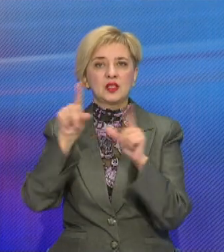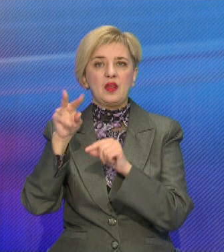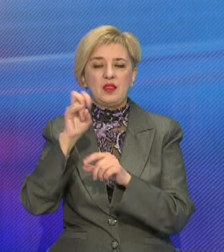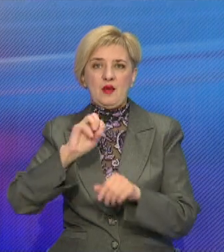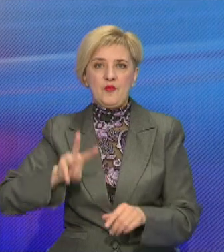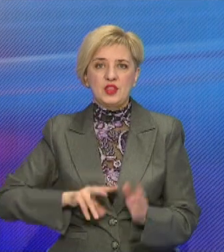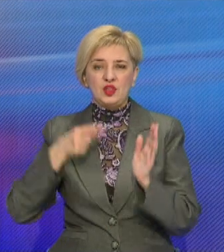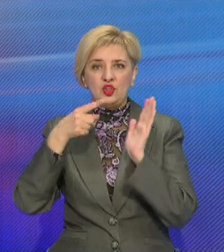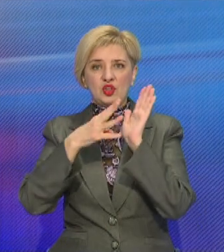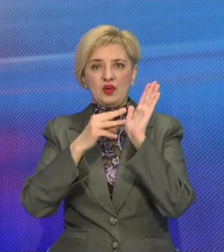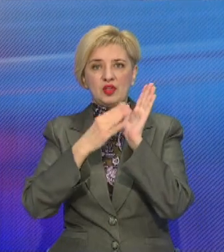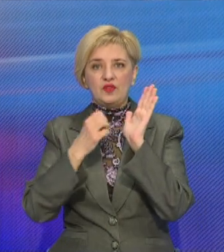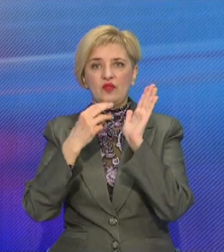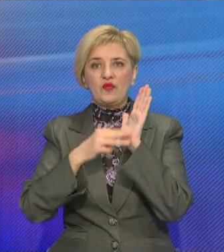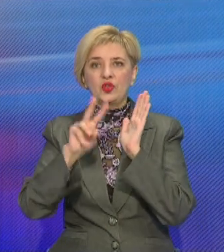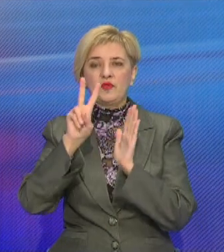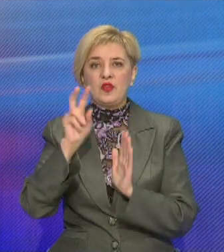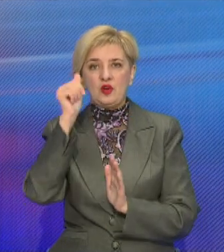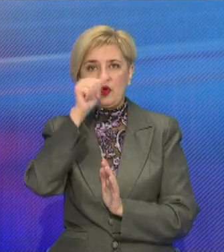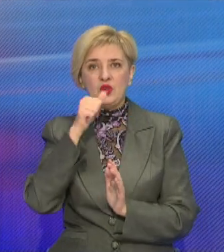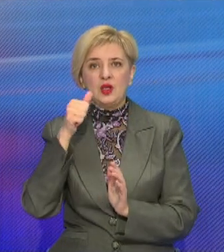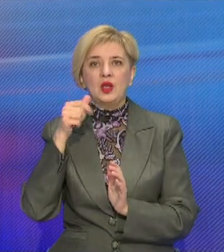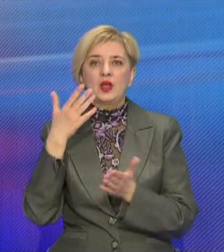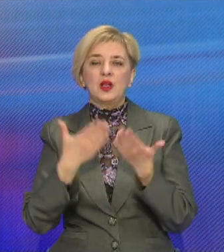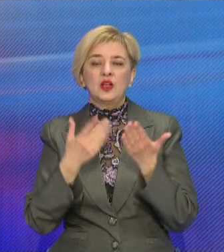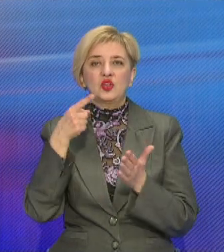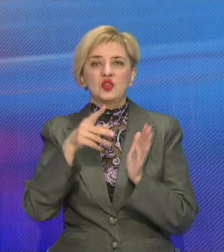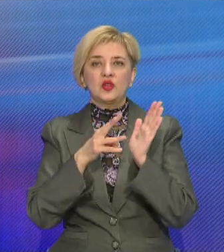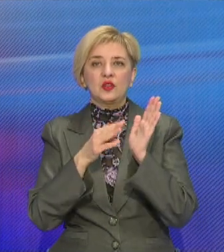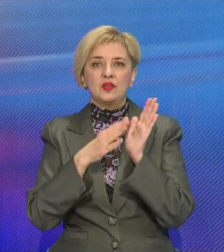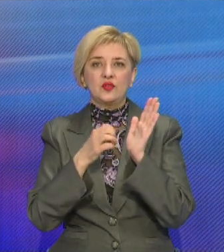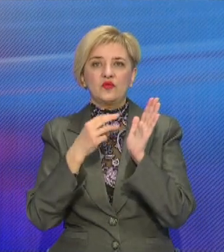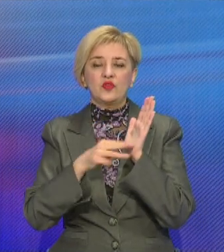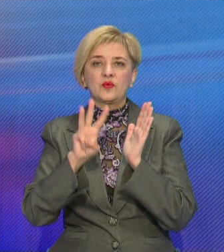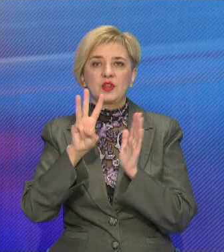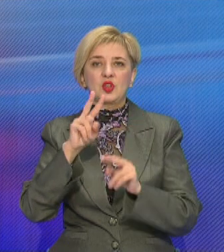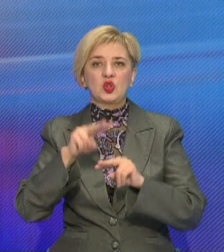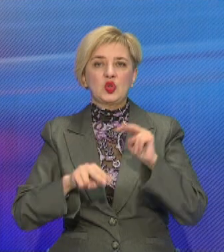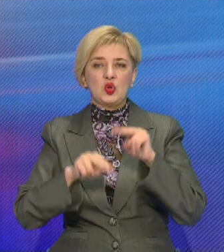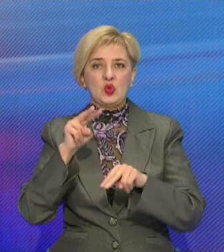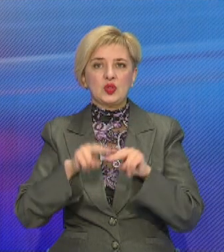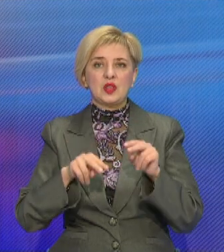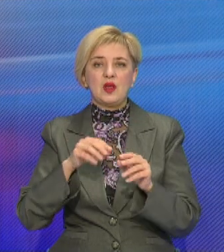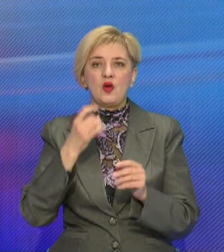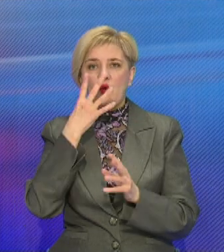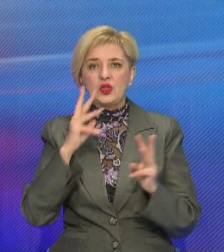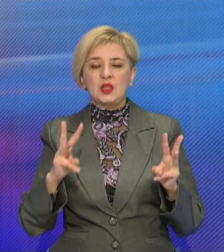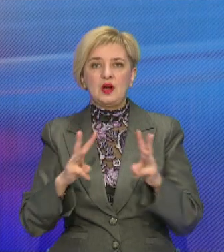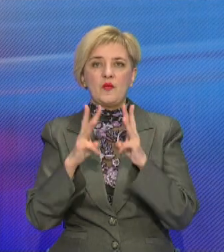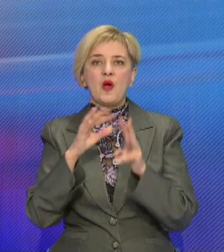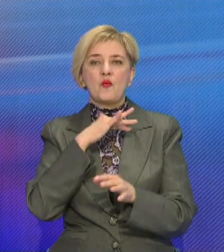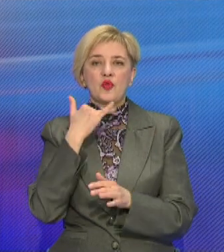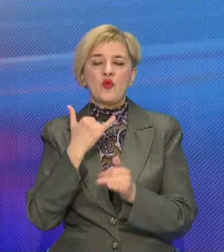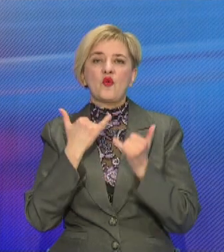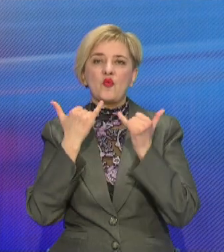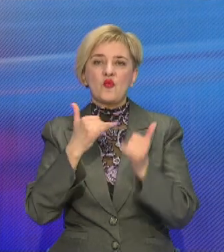1982 год, або 1983 будуется Гродинский областный драмтеатр. Шмат уваги автор отдае и портретам.